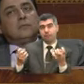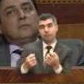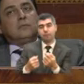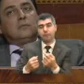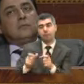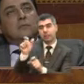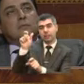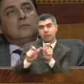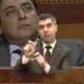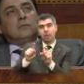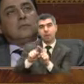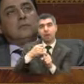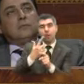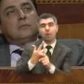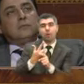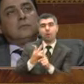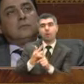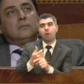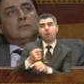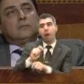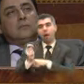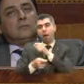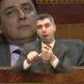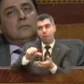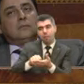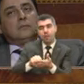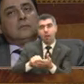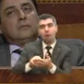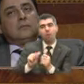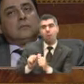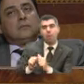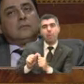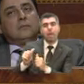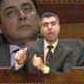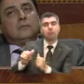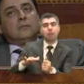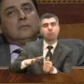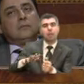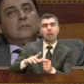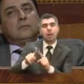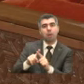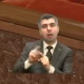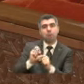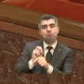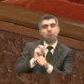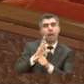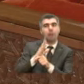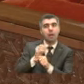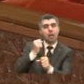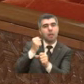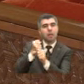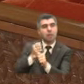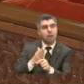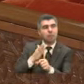في الأصول ديالهم إما من البوادي أو من هوامش المدن، واللي كيبحثوا على ظروف أحسن باش يحسنوا